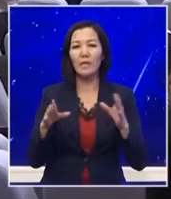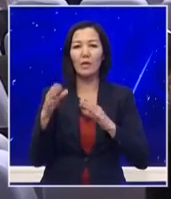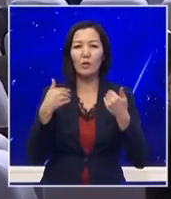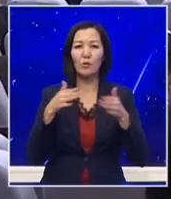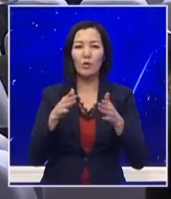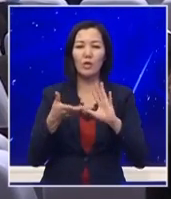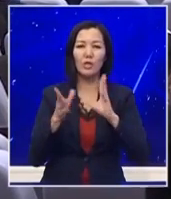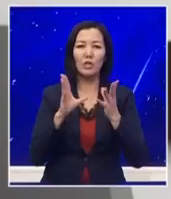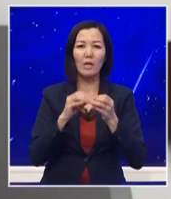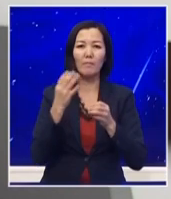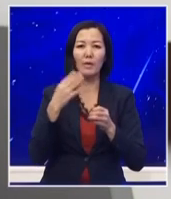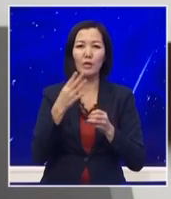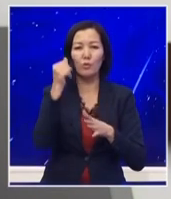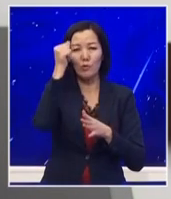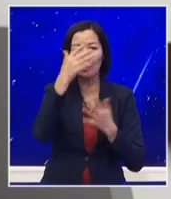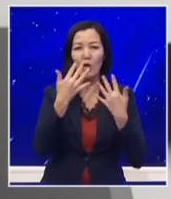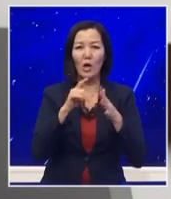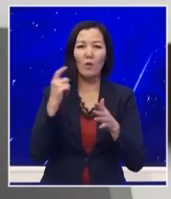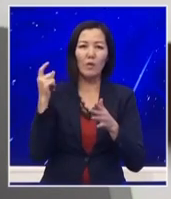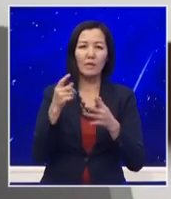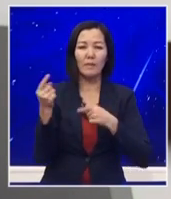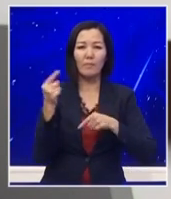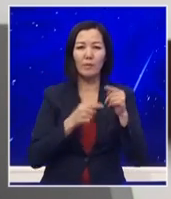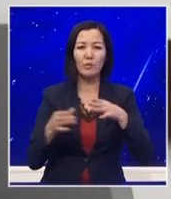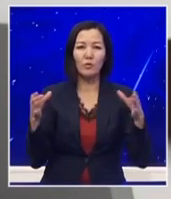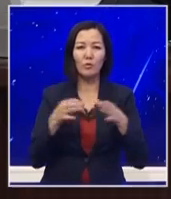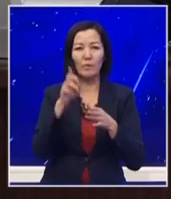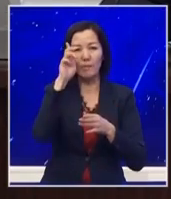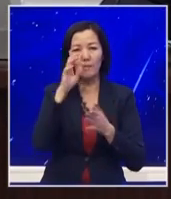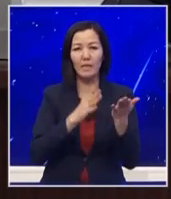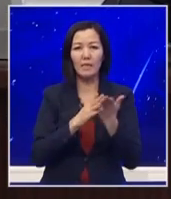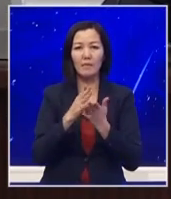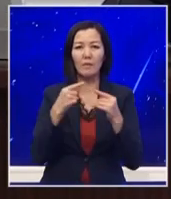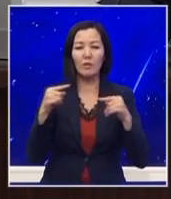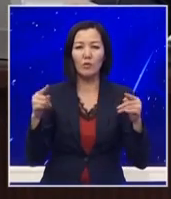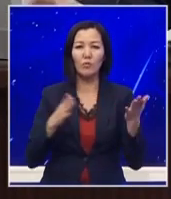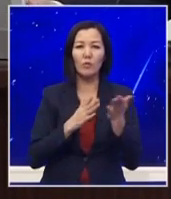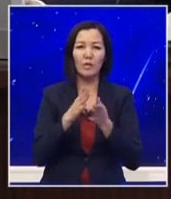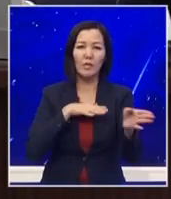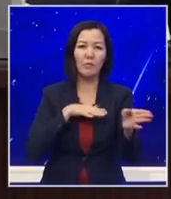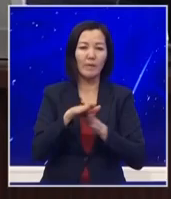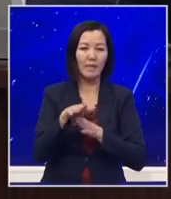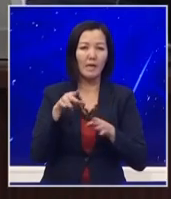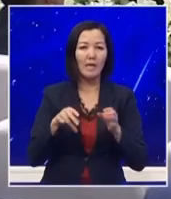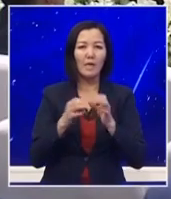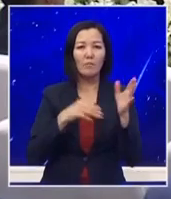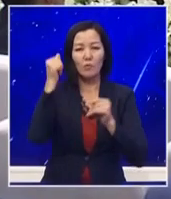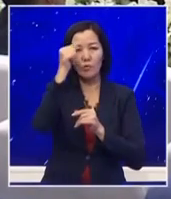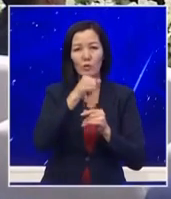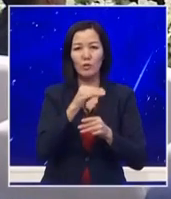жалпы еңбек өтілі 44 жыл. Ауыл шаруашылық, бизнес құрылымдарда және мемлекеттік қызметте түрлі лауазымдарда